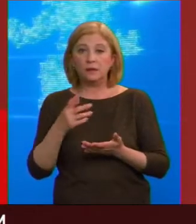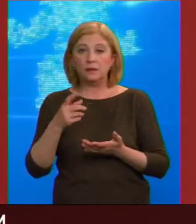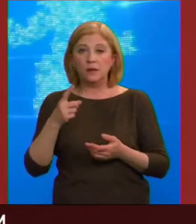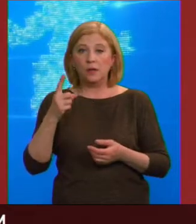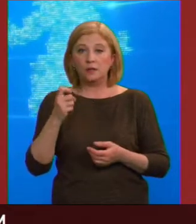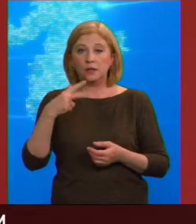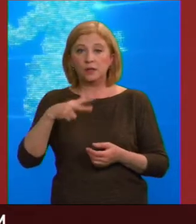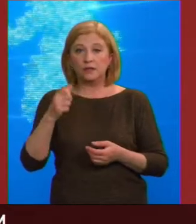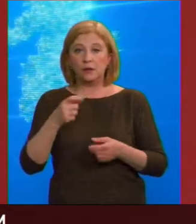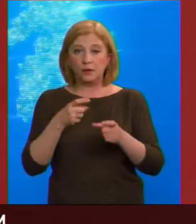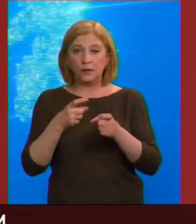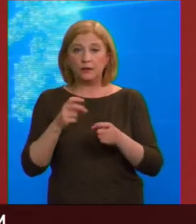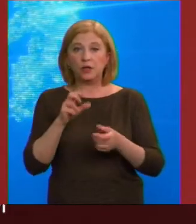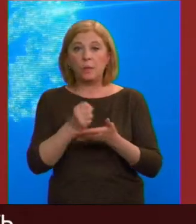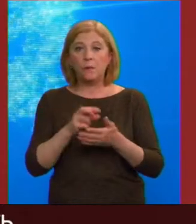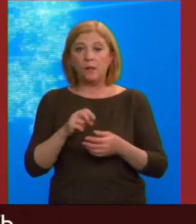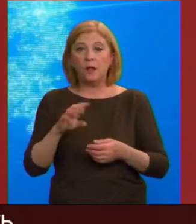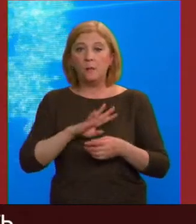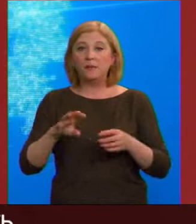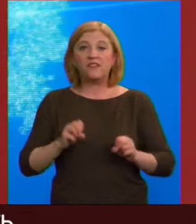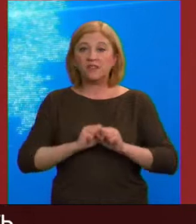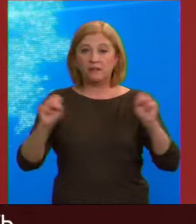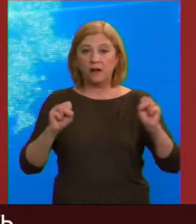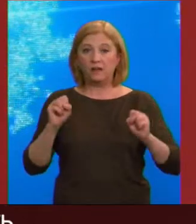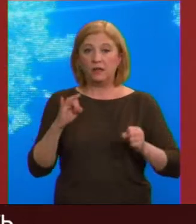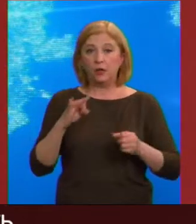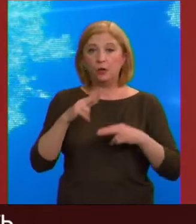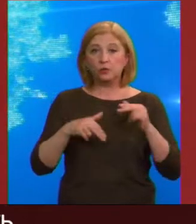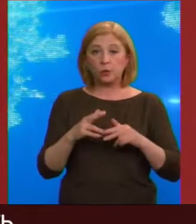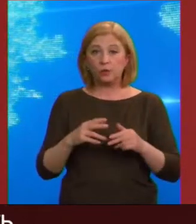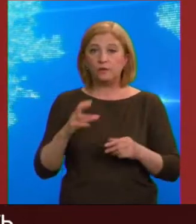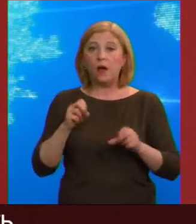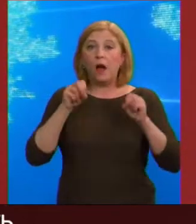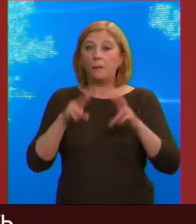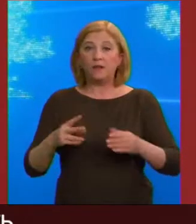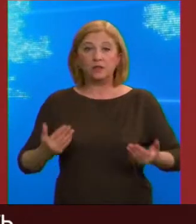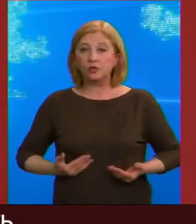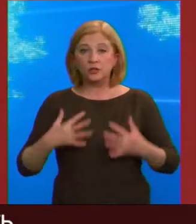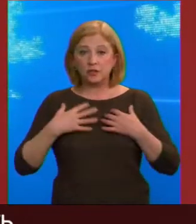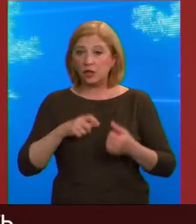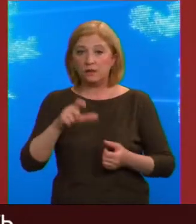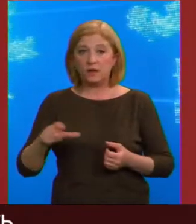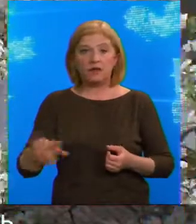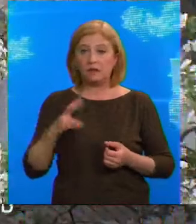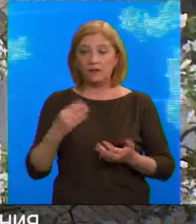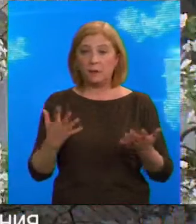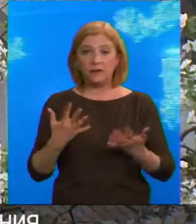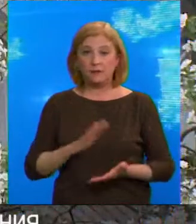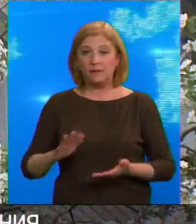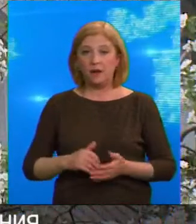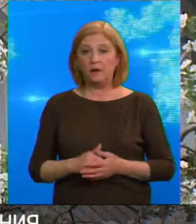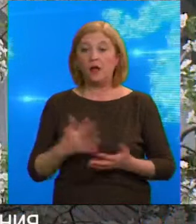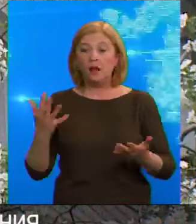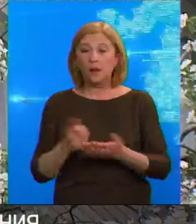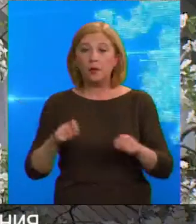130-миллиметровый артиллерийский боеприпас без взрывателя и взрывного устройства. Опасности жизни и здоровью граждан он не представляет. Находку